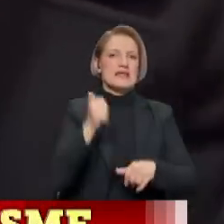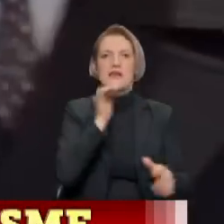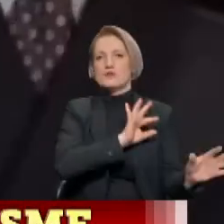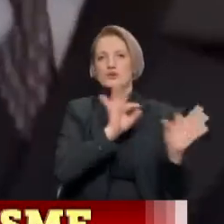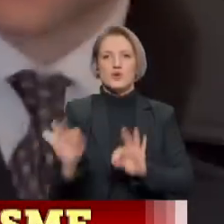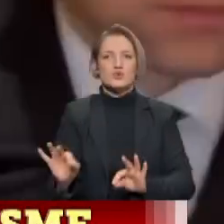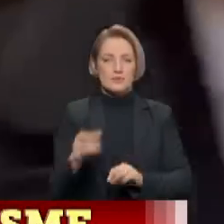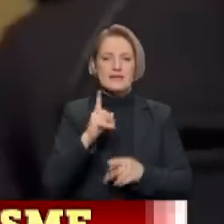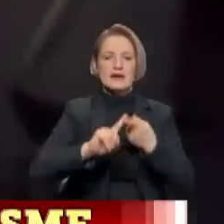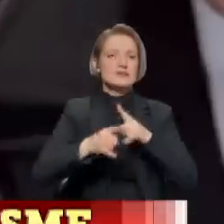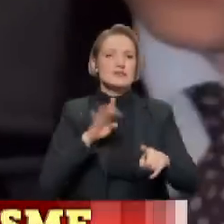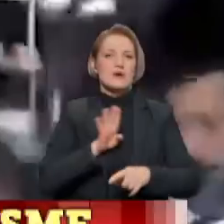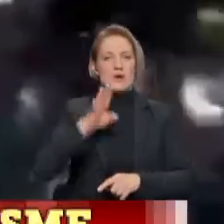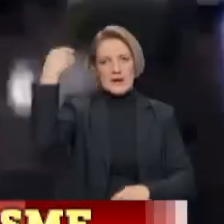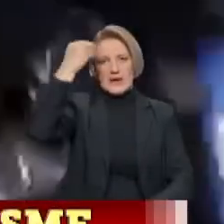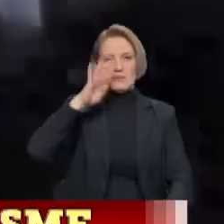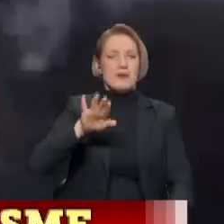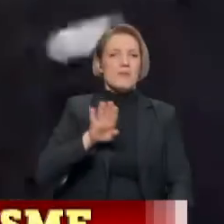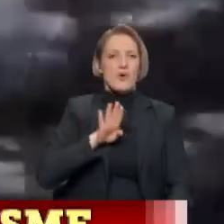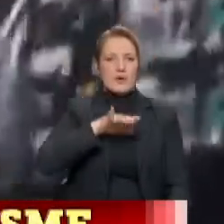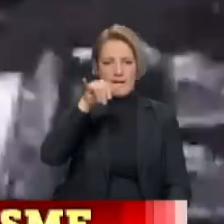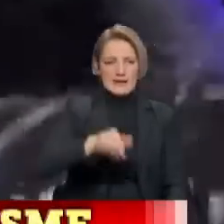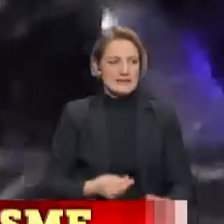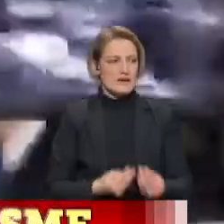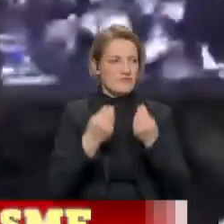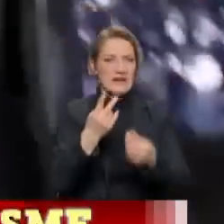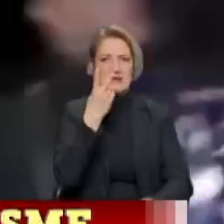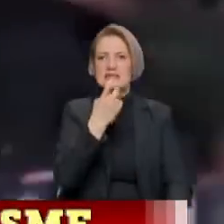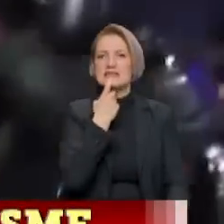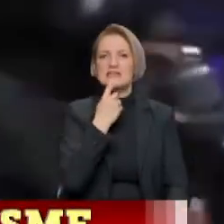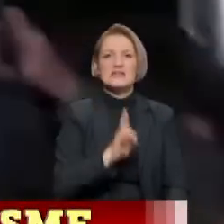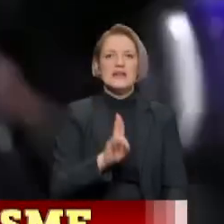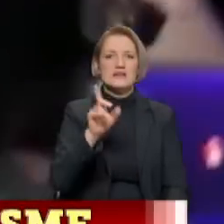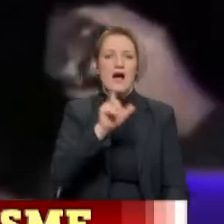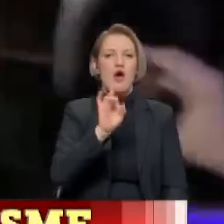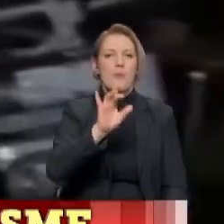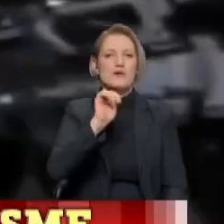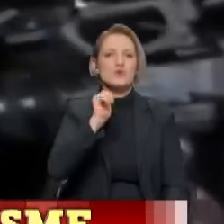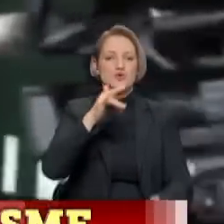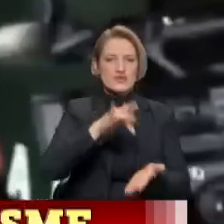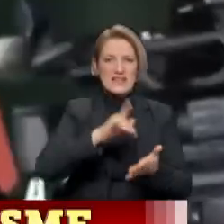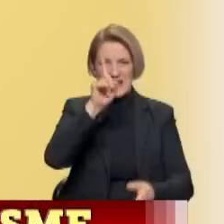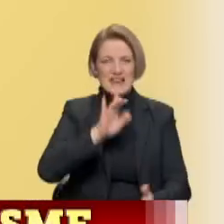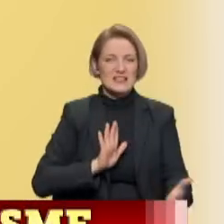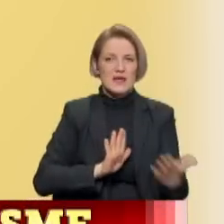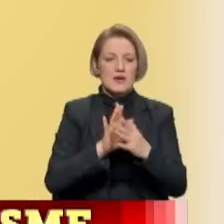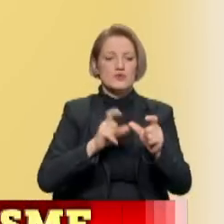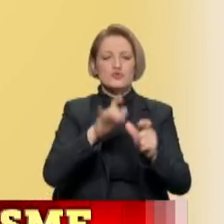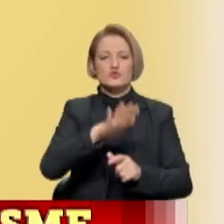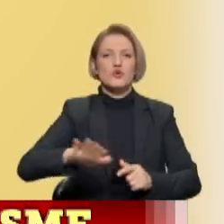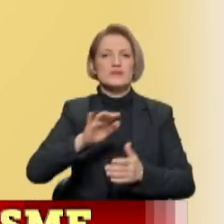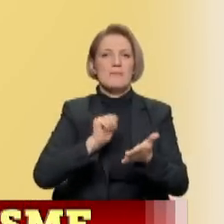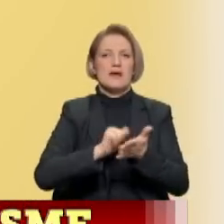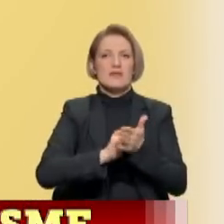döndü. Kılıçdaroğlu, Ekrem İmamoğlu hakkında verilen 2 yıl 7 ay 15 gün cezaya ilk tepkisini sosyal